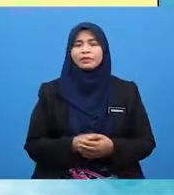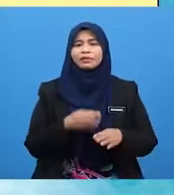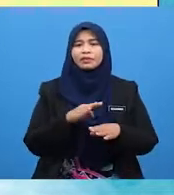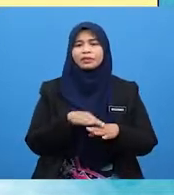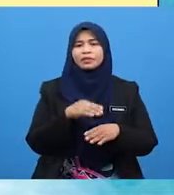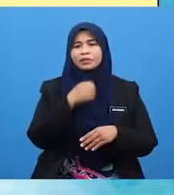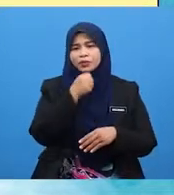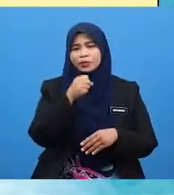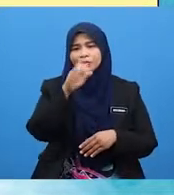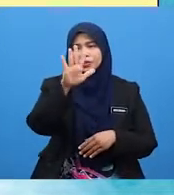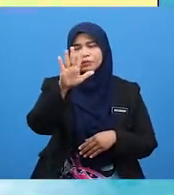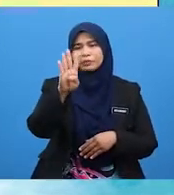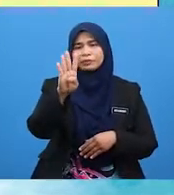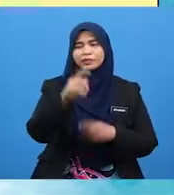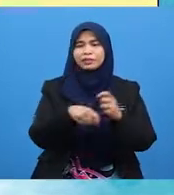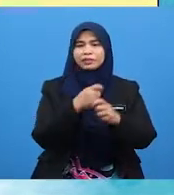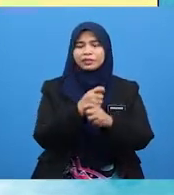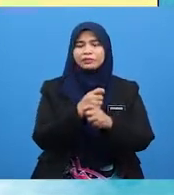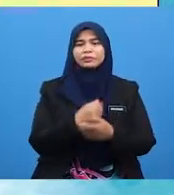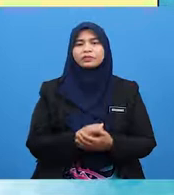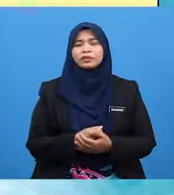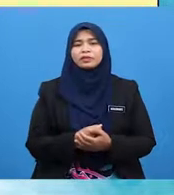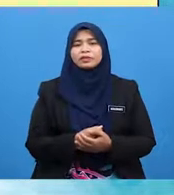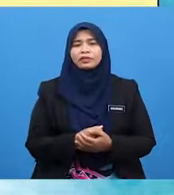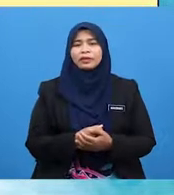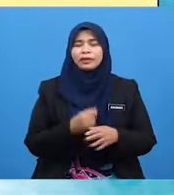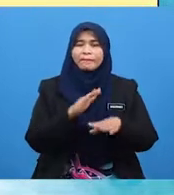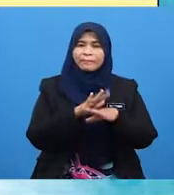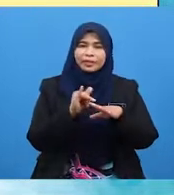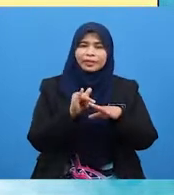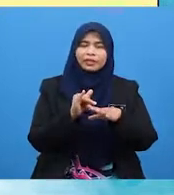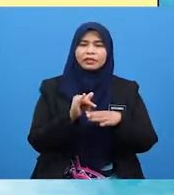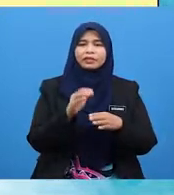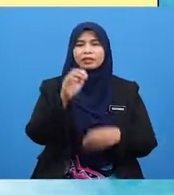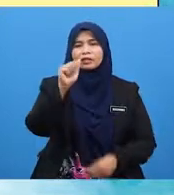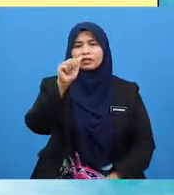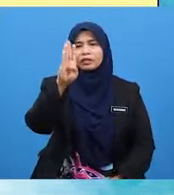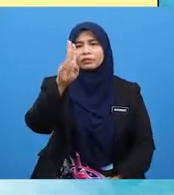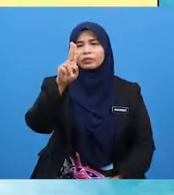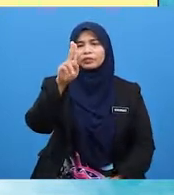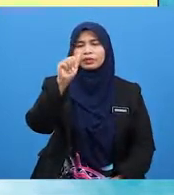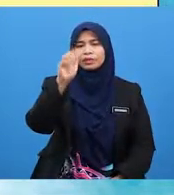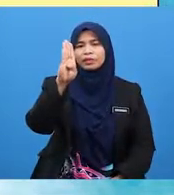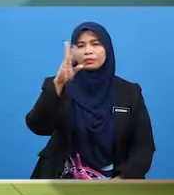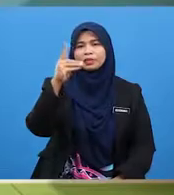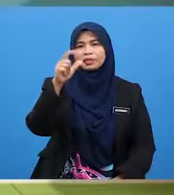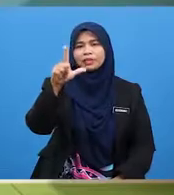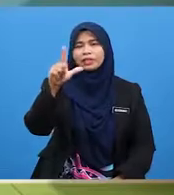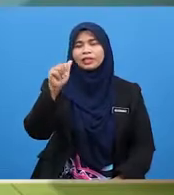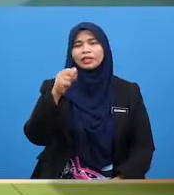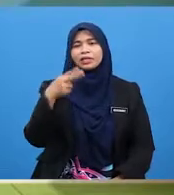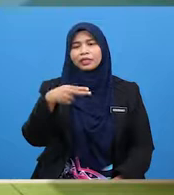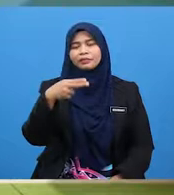tahun. Imam Asy-Syafi'i terkenal dengan kunyah atau panggilan Abu Abdillah.